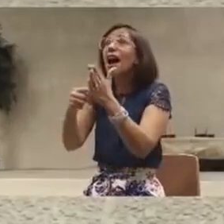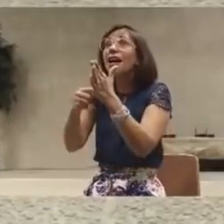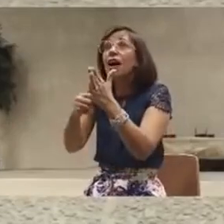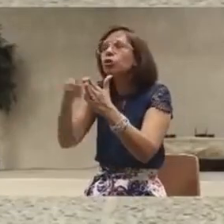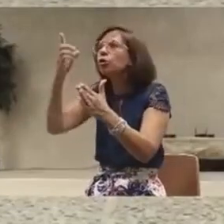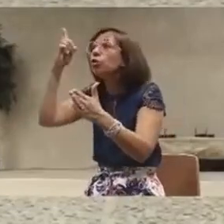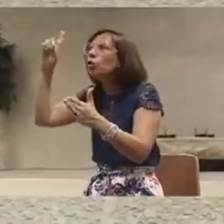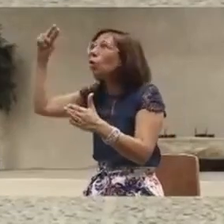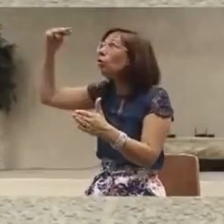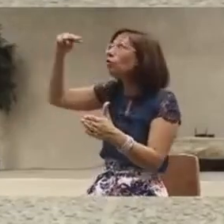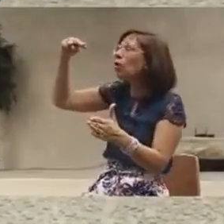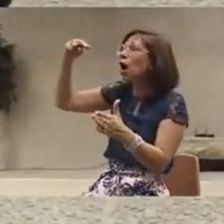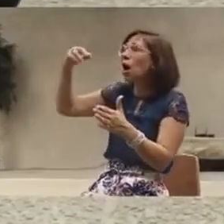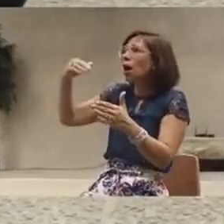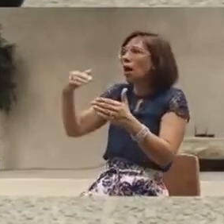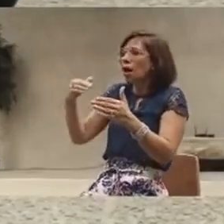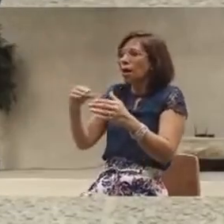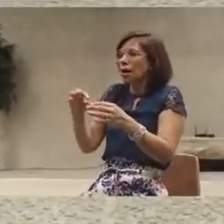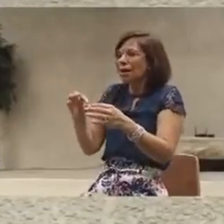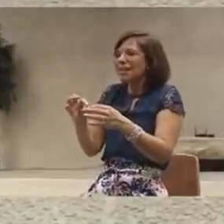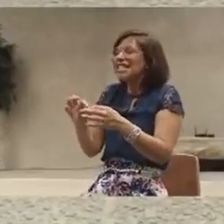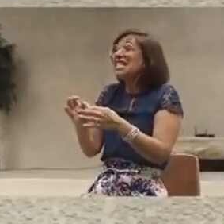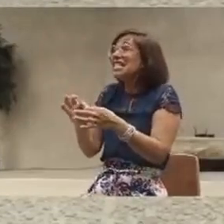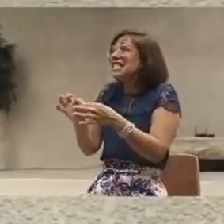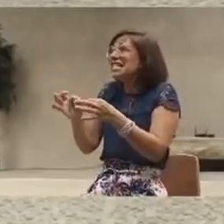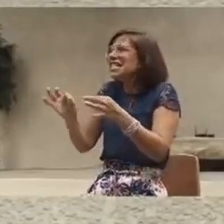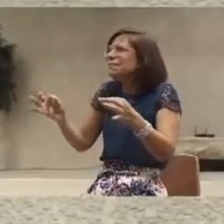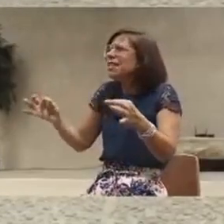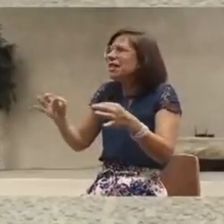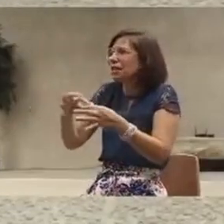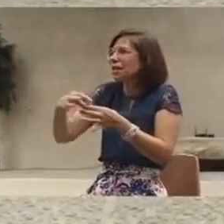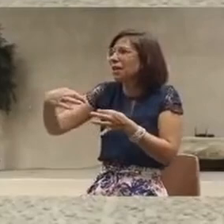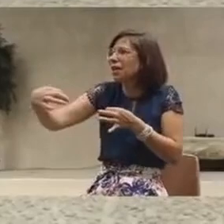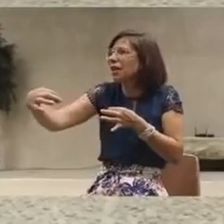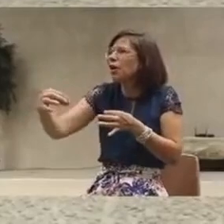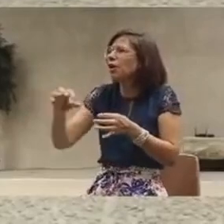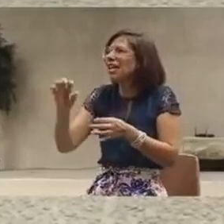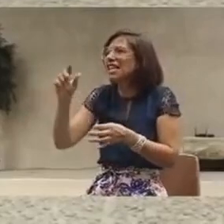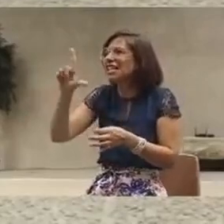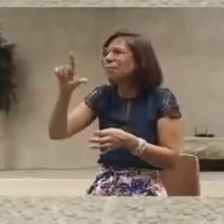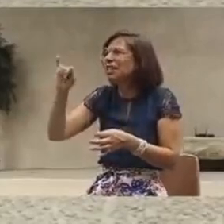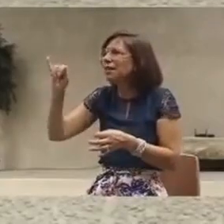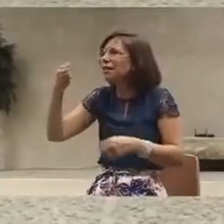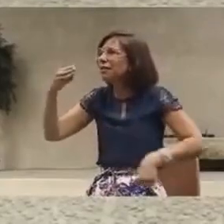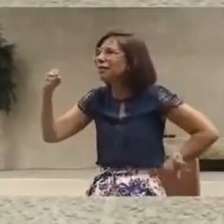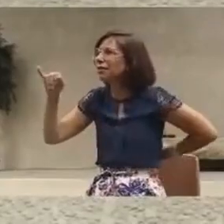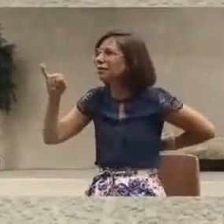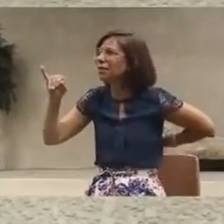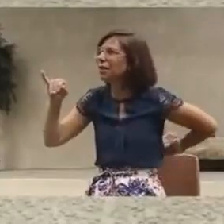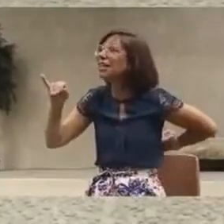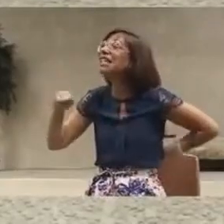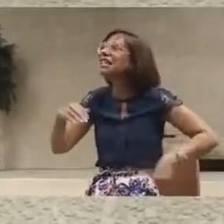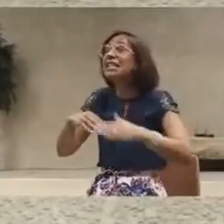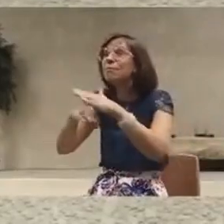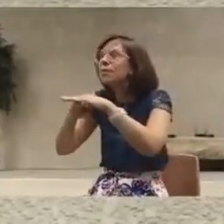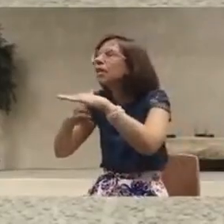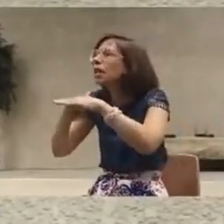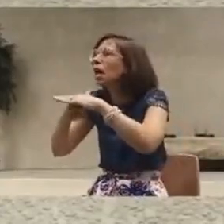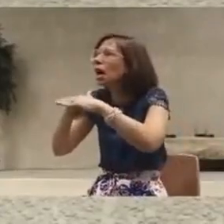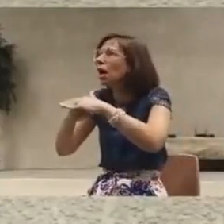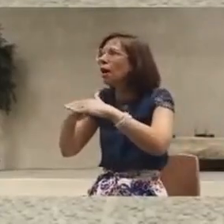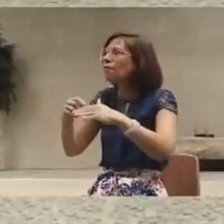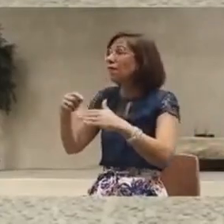que nous pouvons, le Seigneur, il est là, il nous aide. Il est bon, non? Pour nous aider à